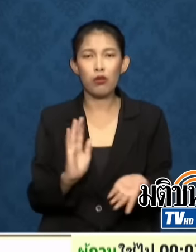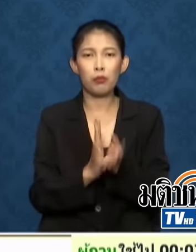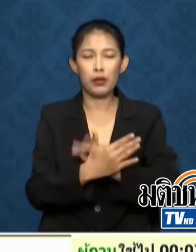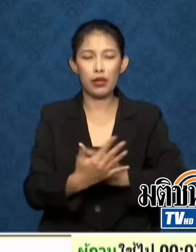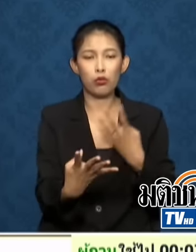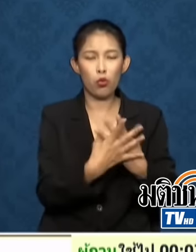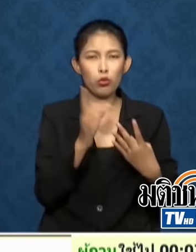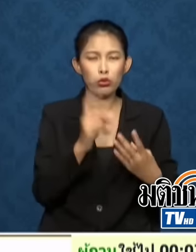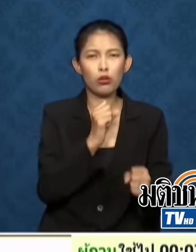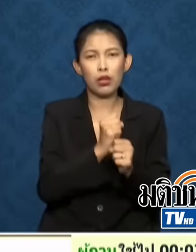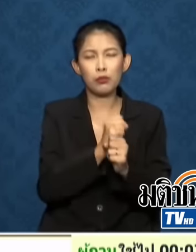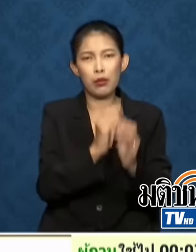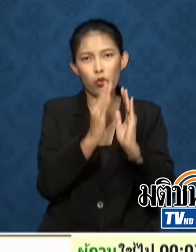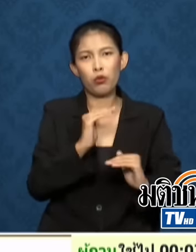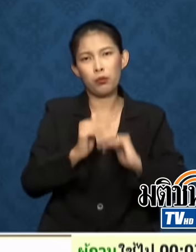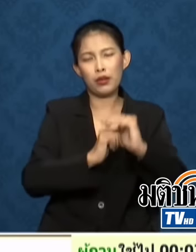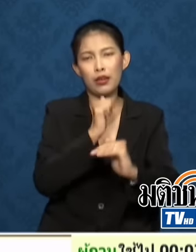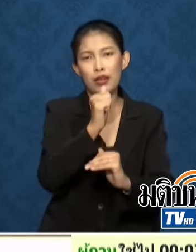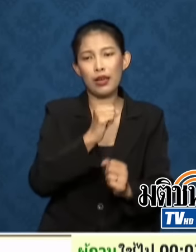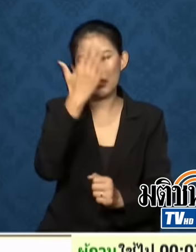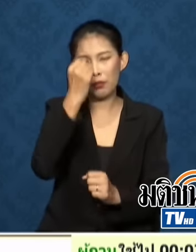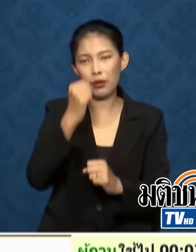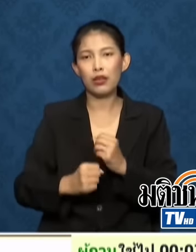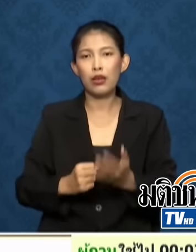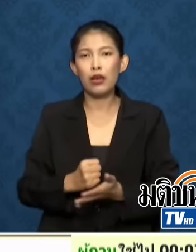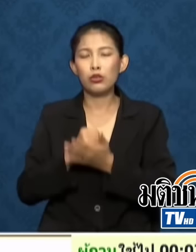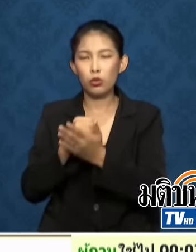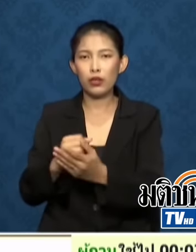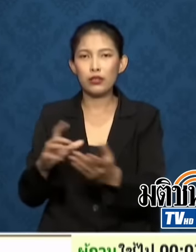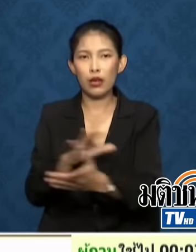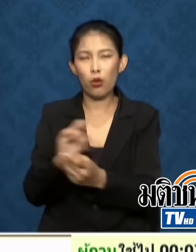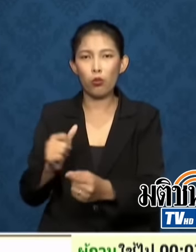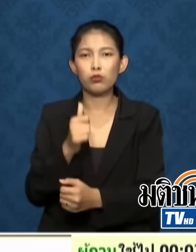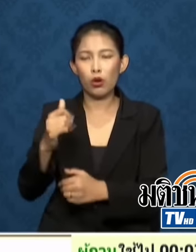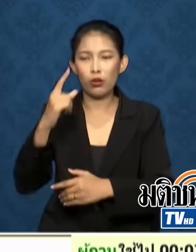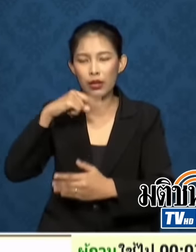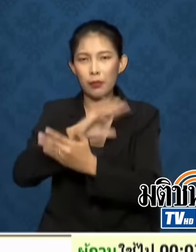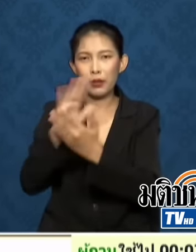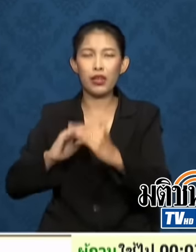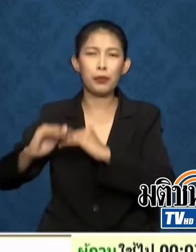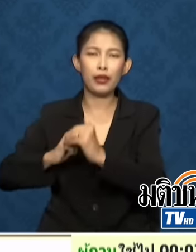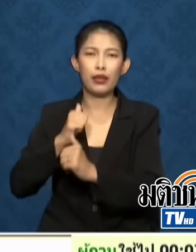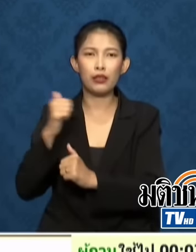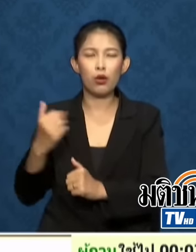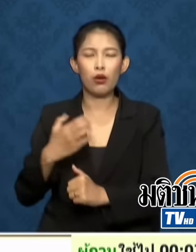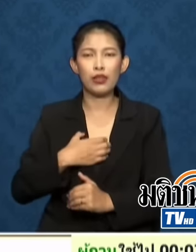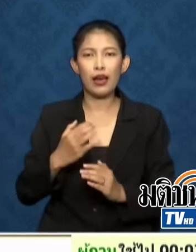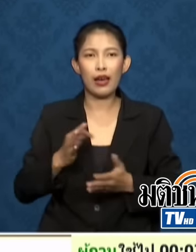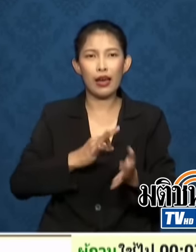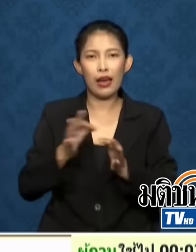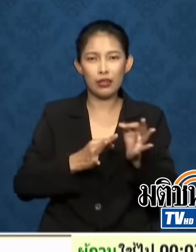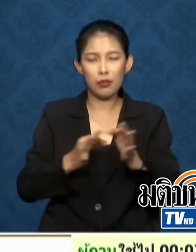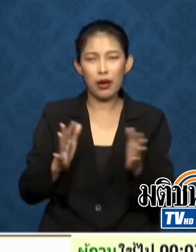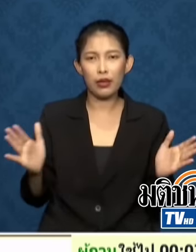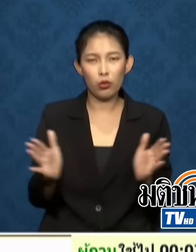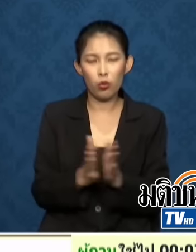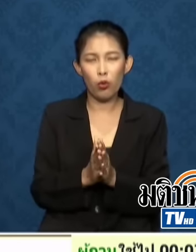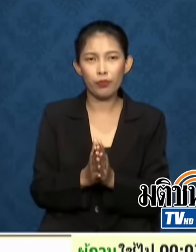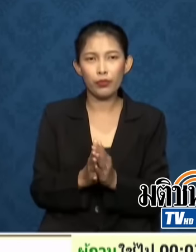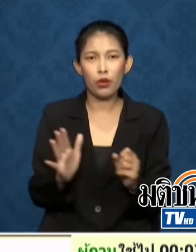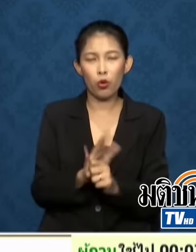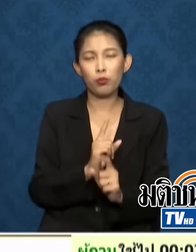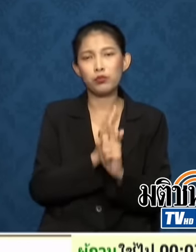คนเพื่อให้คนไปสร้างสังคมและไปสร้างชาติครับอันนี้ก็อยากอธิบายโดยรวมว่าผมทำตามกฎหมายทุกหม